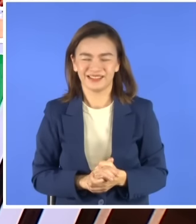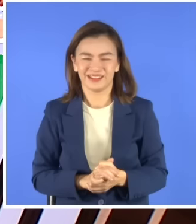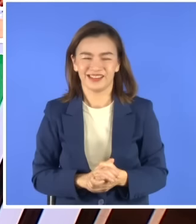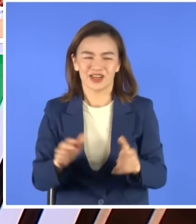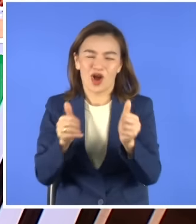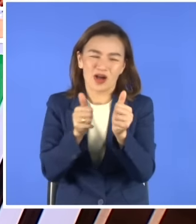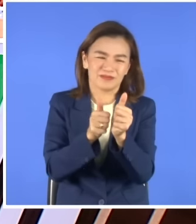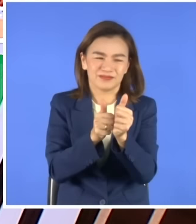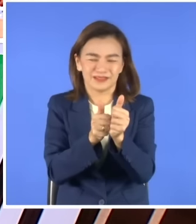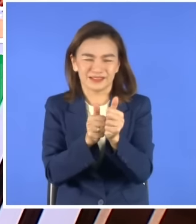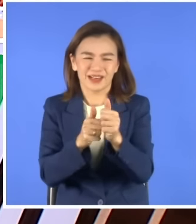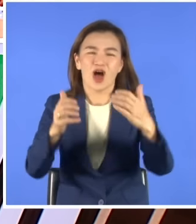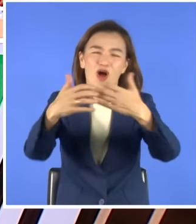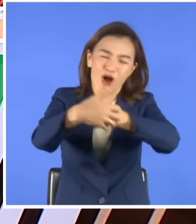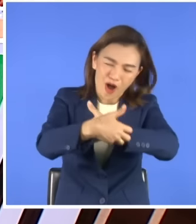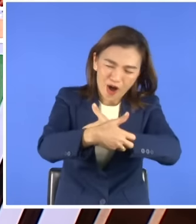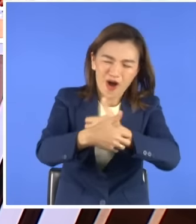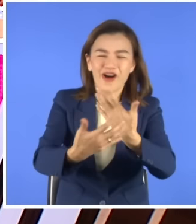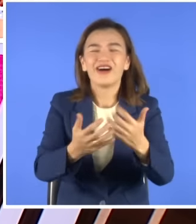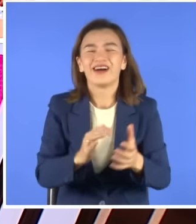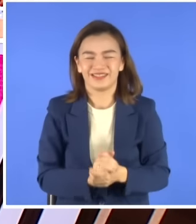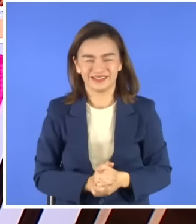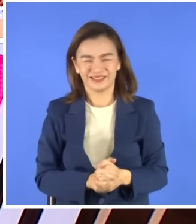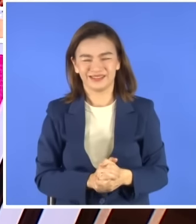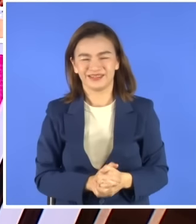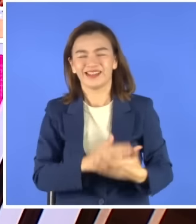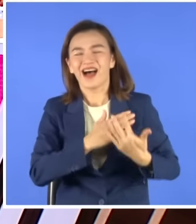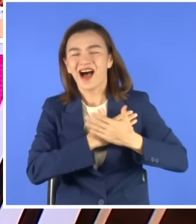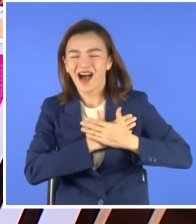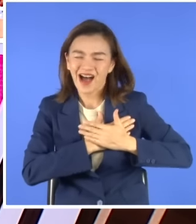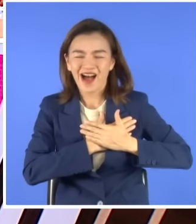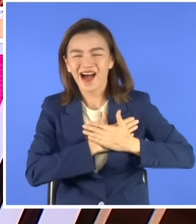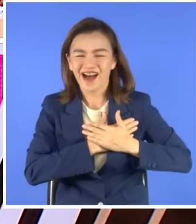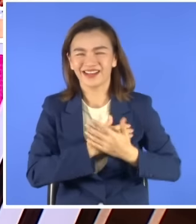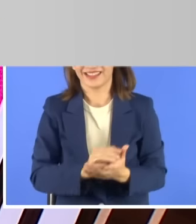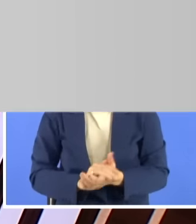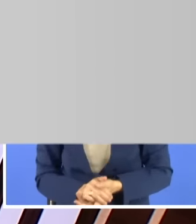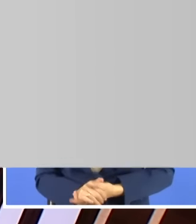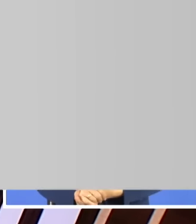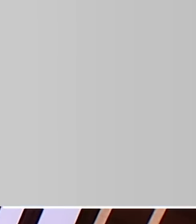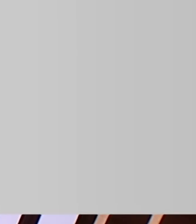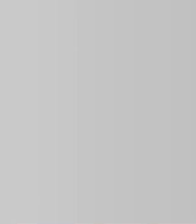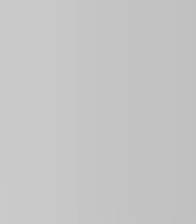งี้นะคะเอ้ยแหมาสักหน่อยิอย่างั้นเกาะได้อนุญาตนะ